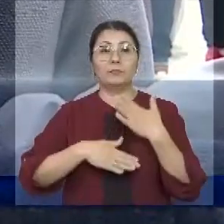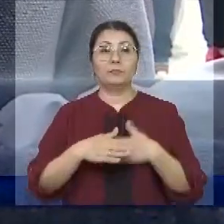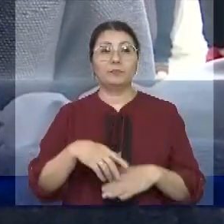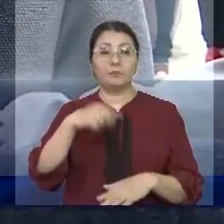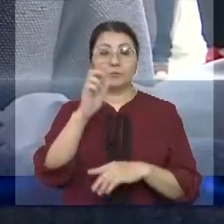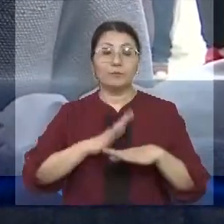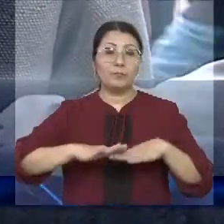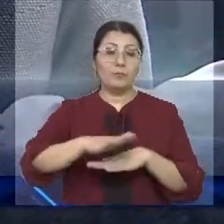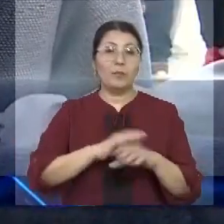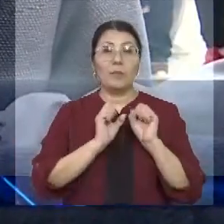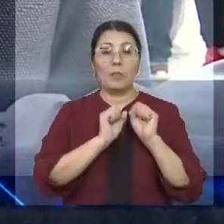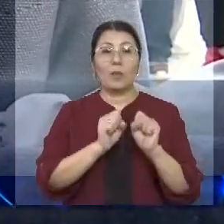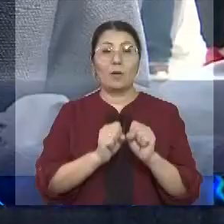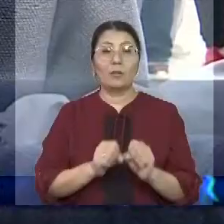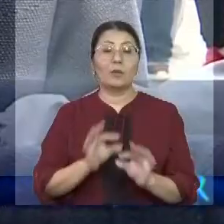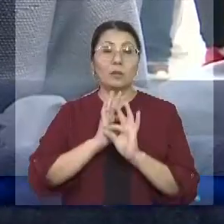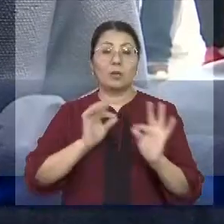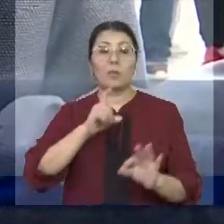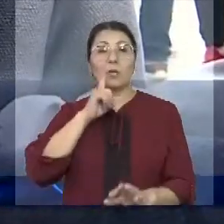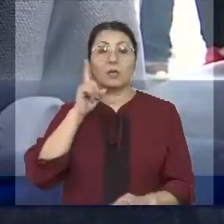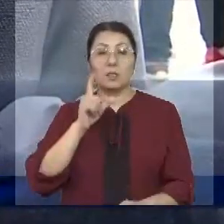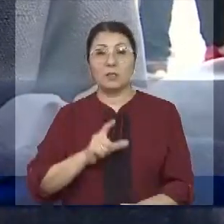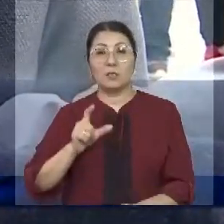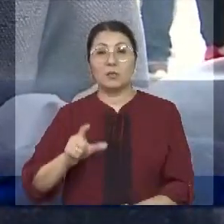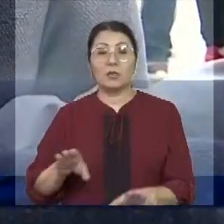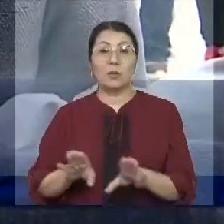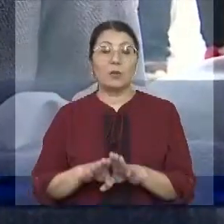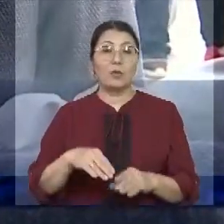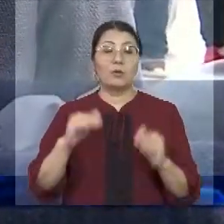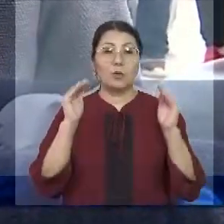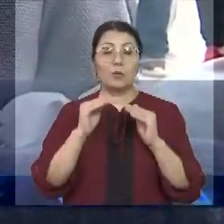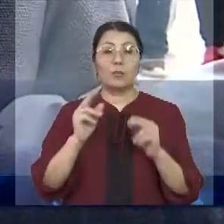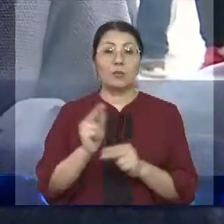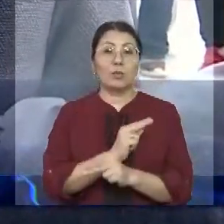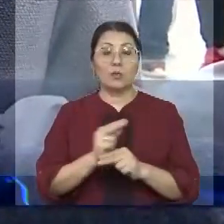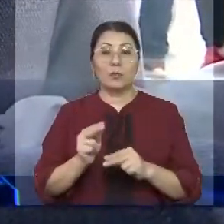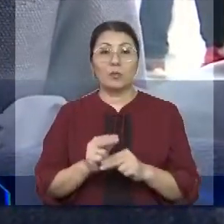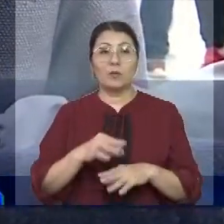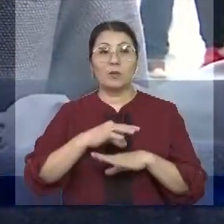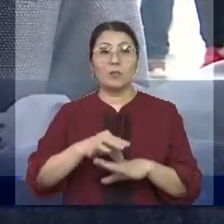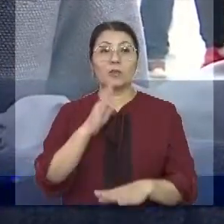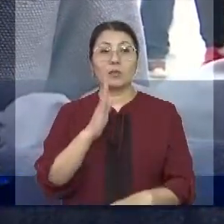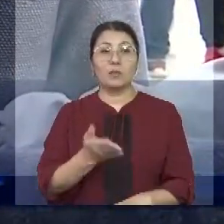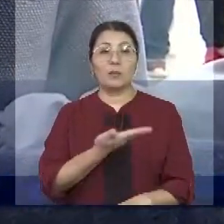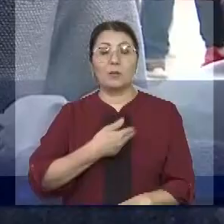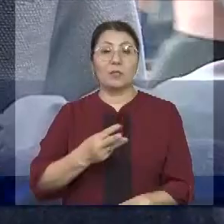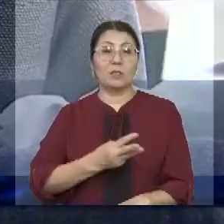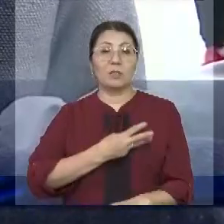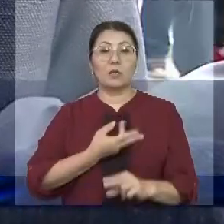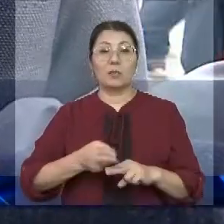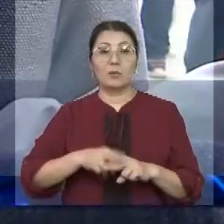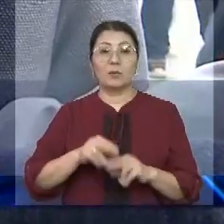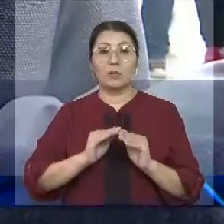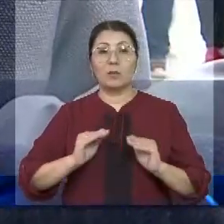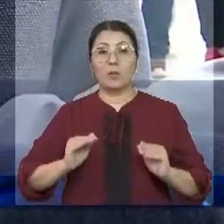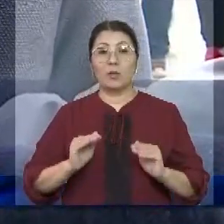қорғайтын, отанын сүйетін тамаша жастарды осындай оқу орындар тәрбиелеп жеткізе берсін. Біздің тілегіміз сол.